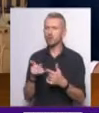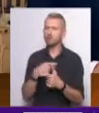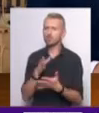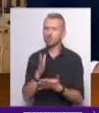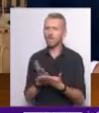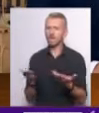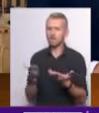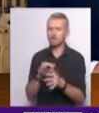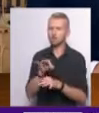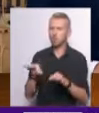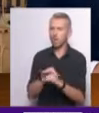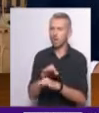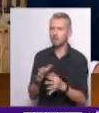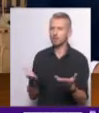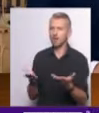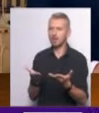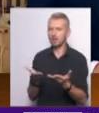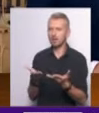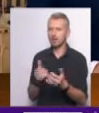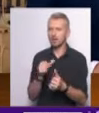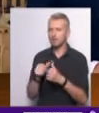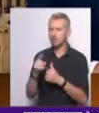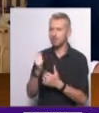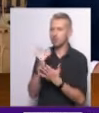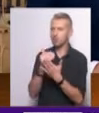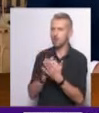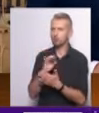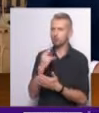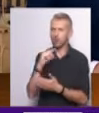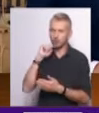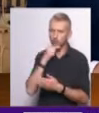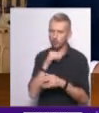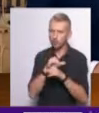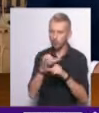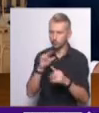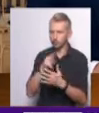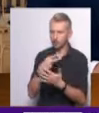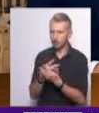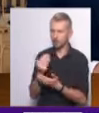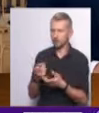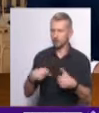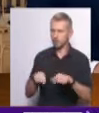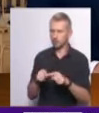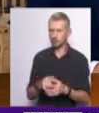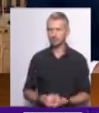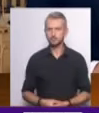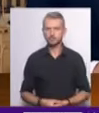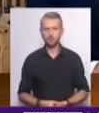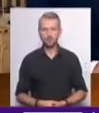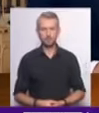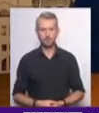якісь проекти, які саме за програмою соціально-економічного розвитку передбачені на ваш округ?